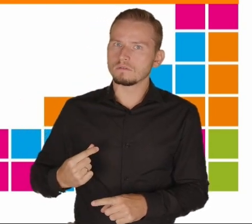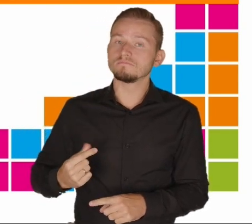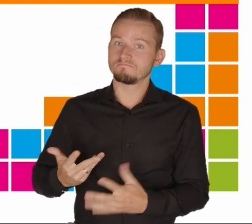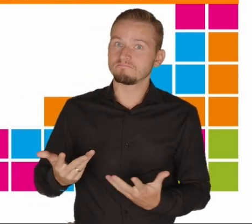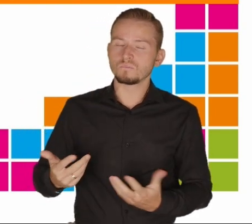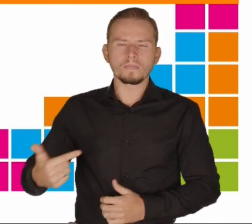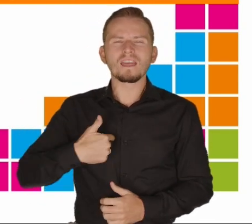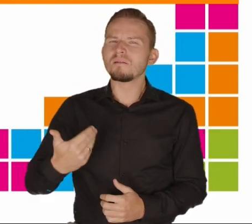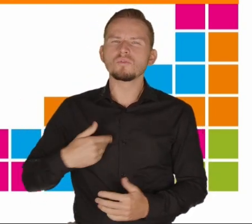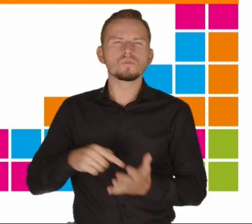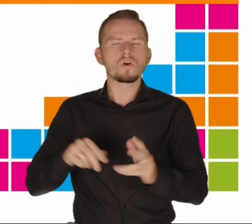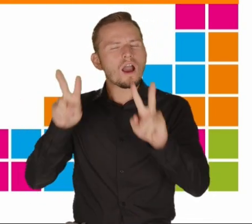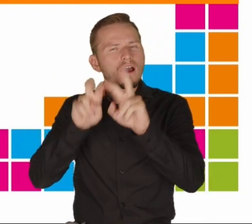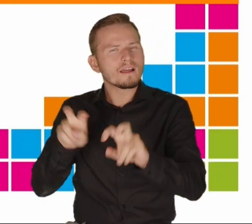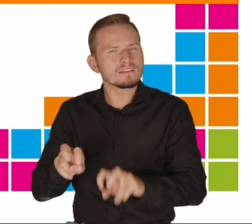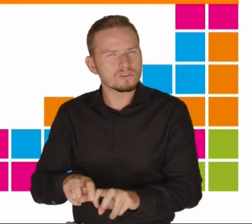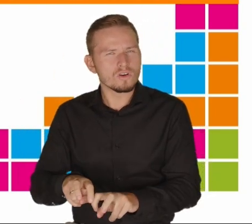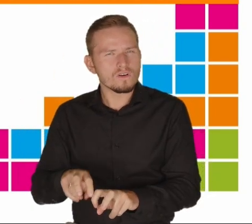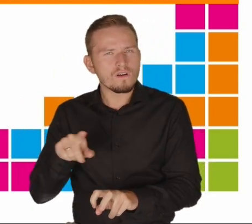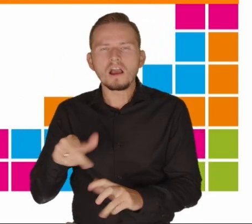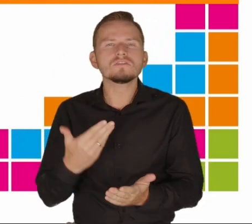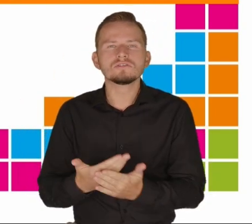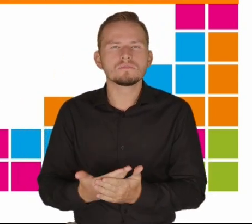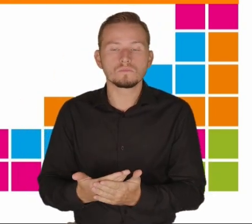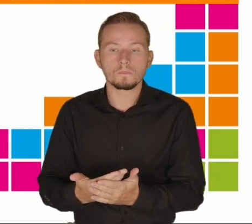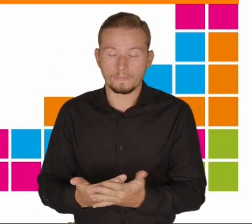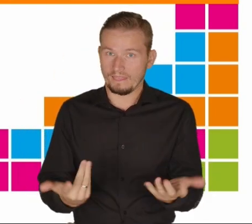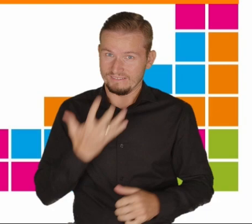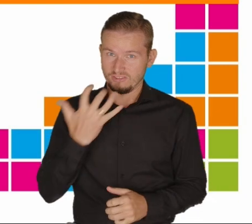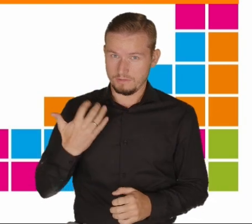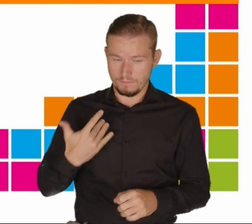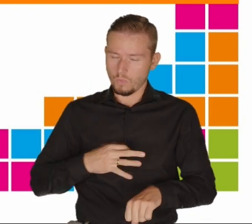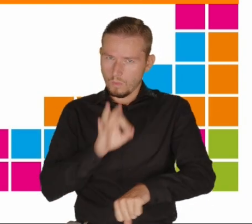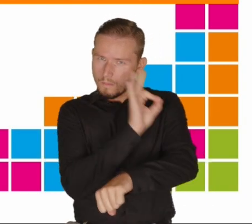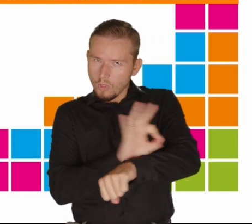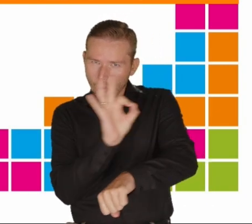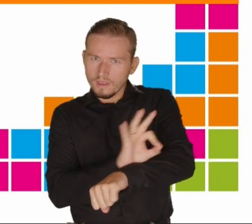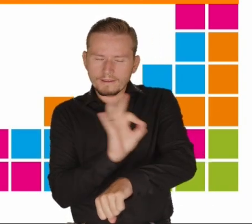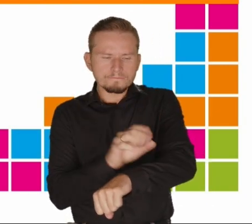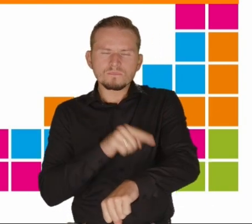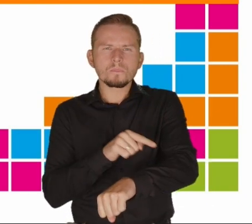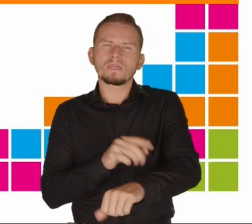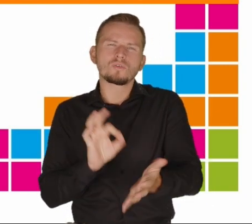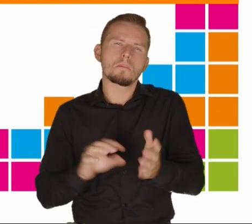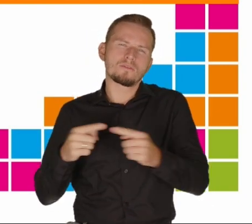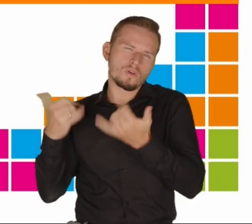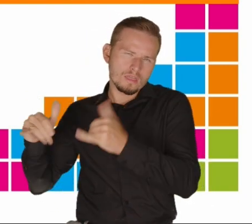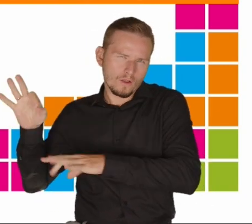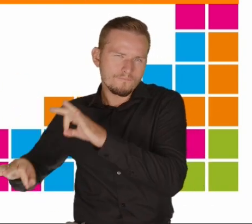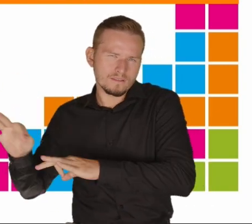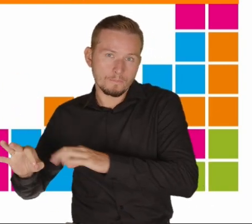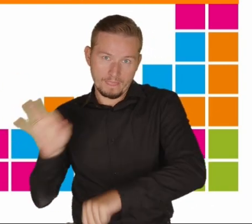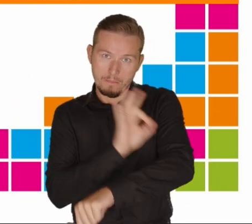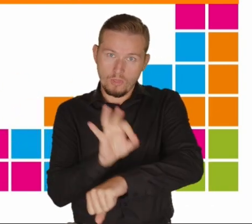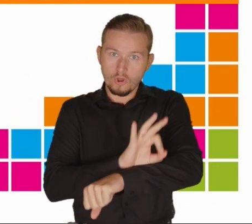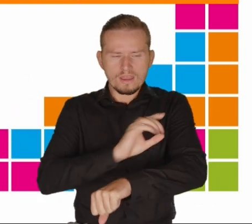Analizowałem to w innym kontekście. Mieliśmy taki projekt, w którym na potrzeby innej konferencji próbowaliśmy zobaczyć, jakie są